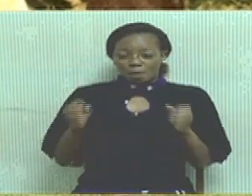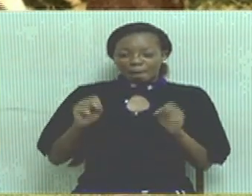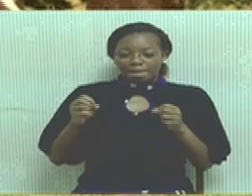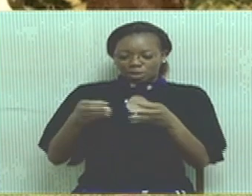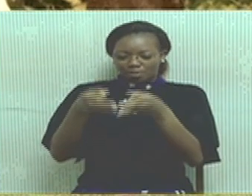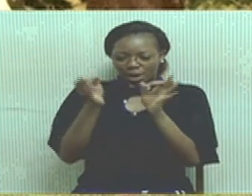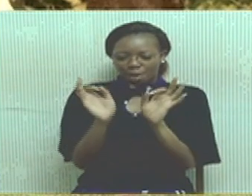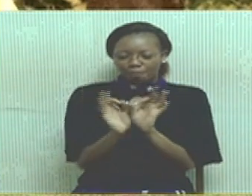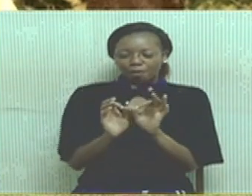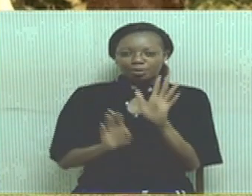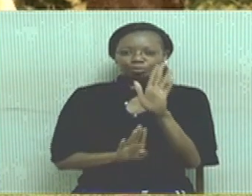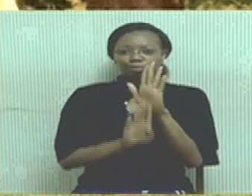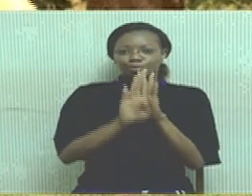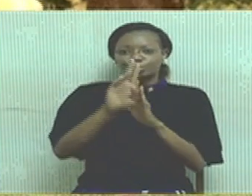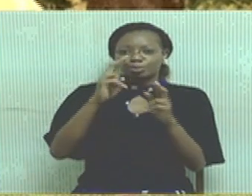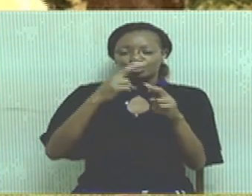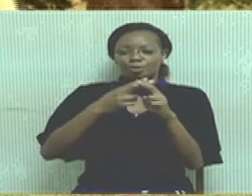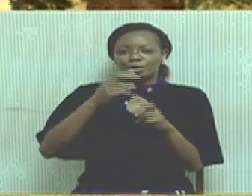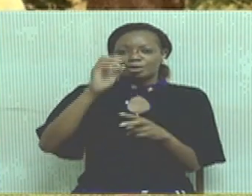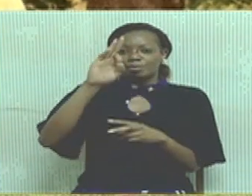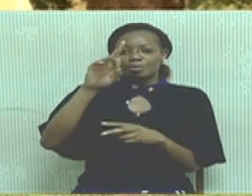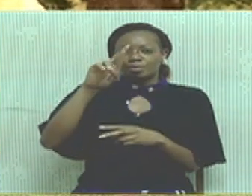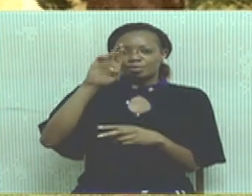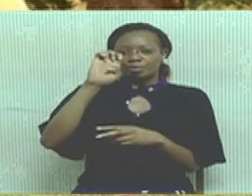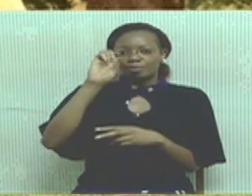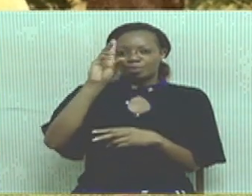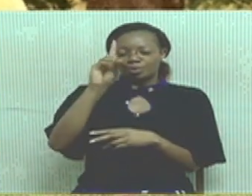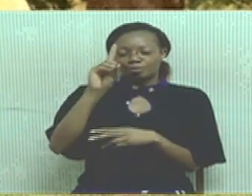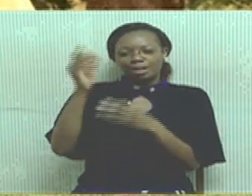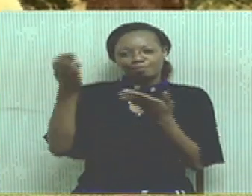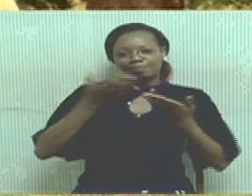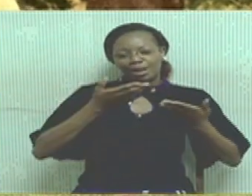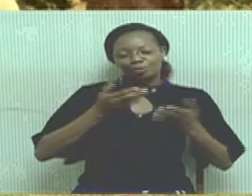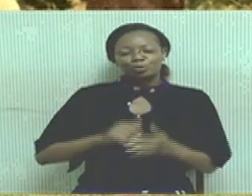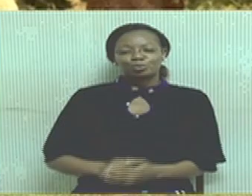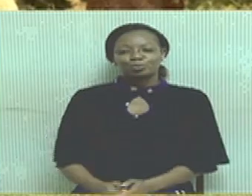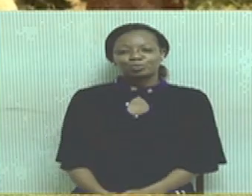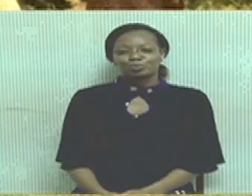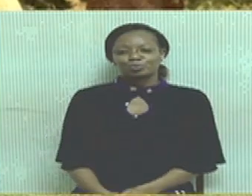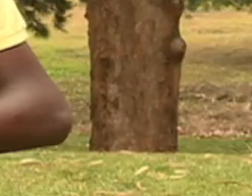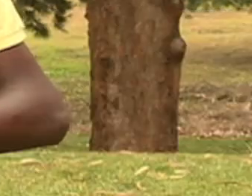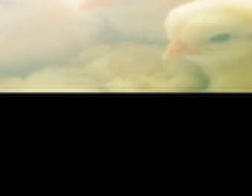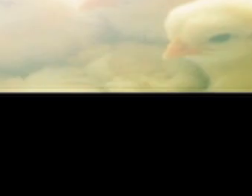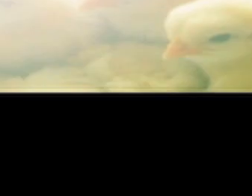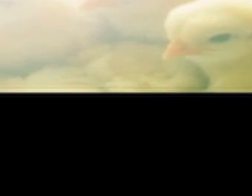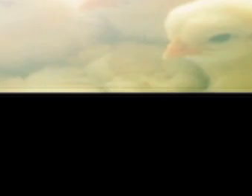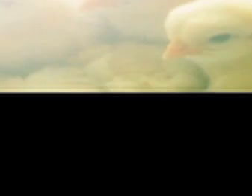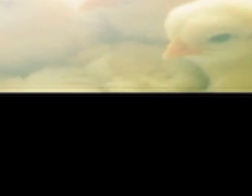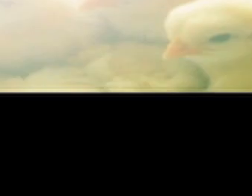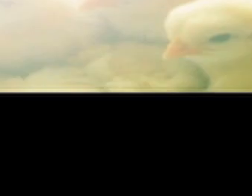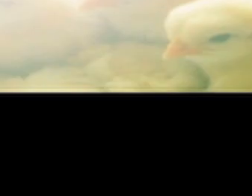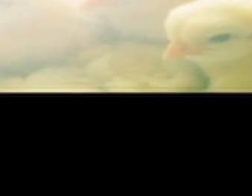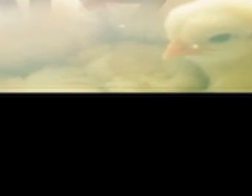biashara kujinufaisha wewe na jamii yote kwa ujumla. Kama ilivyo desturi ya mieni wako Frederick Mbada. Karibu.